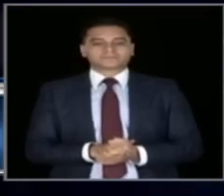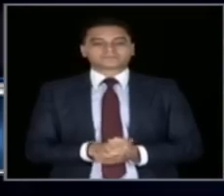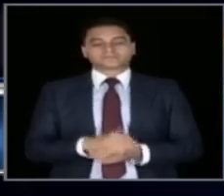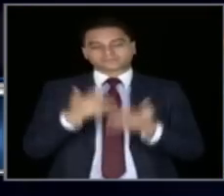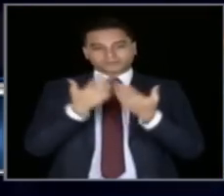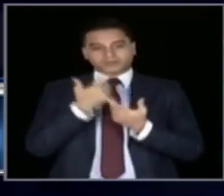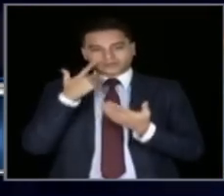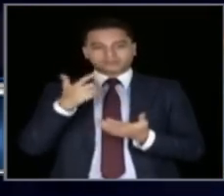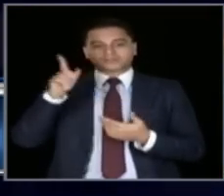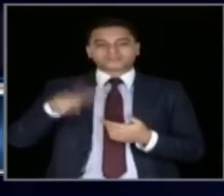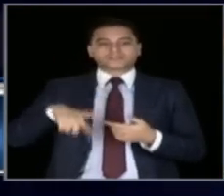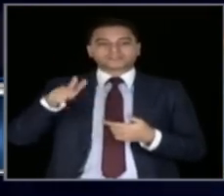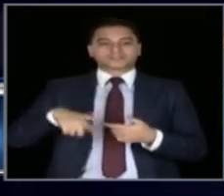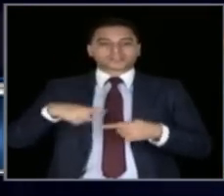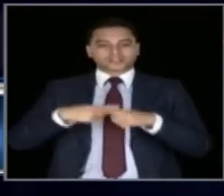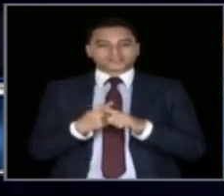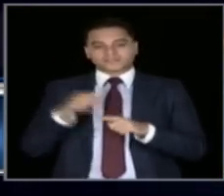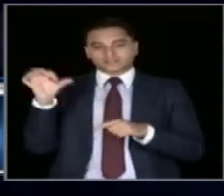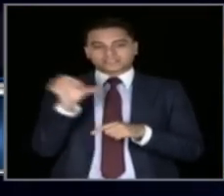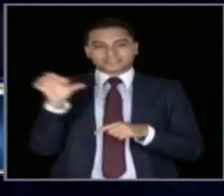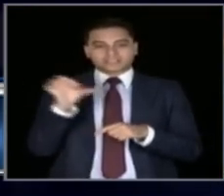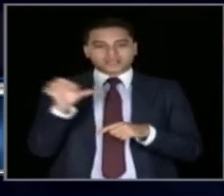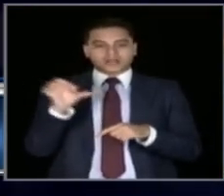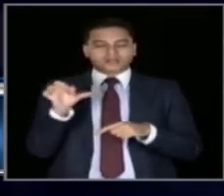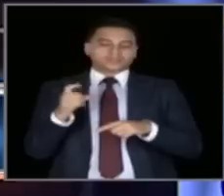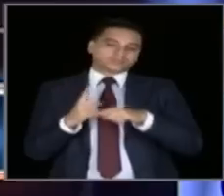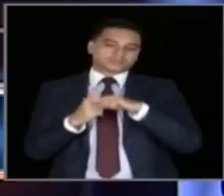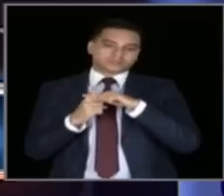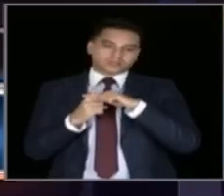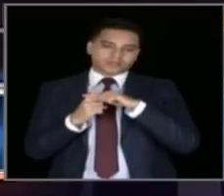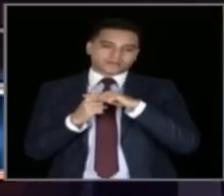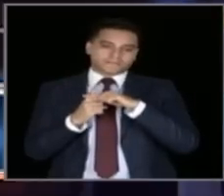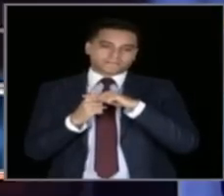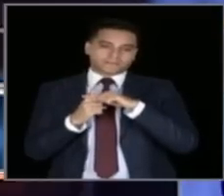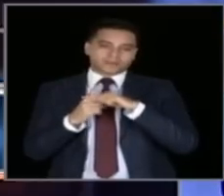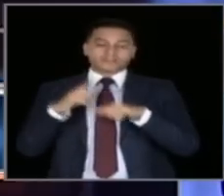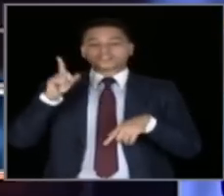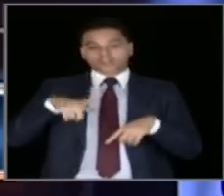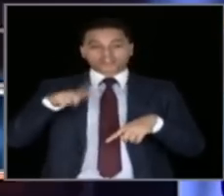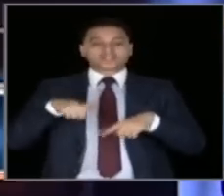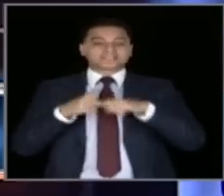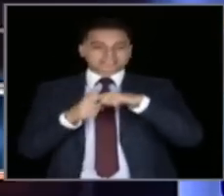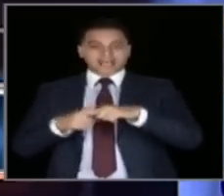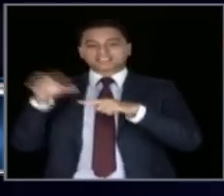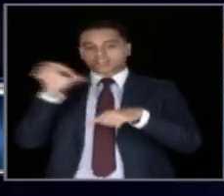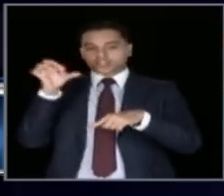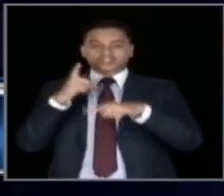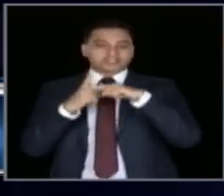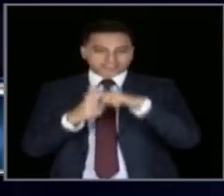حل المسألة الآتية: 16 زائد 19